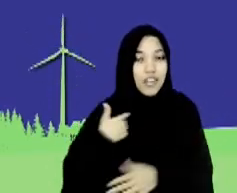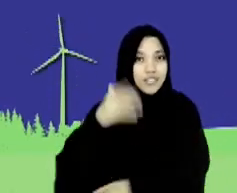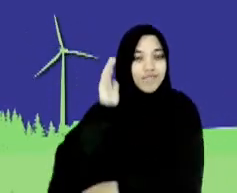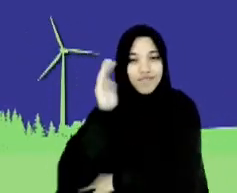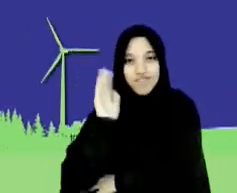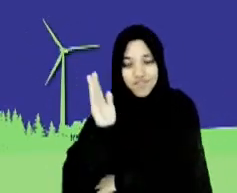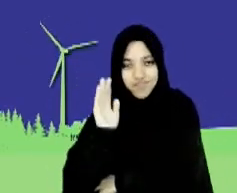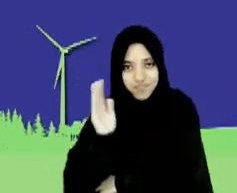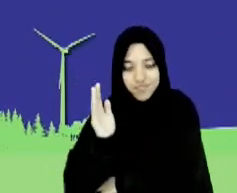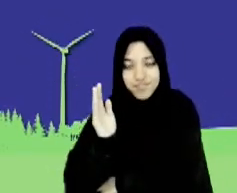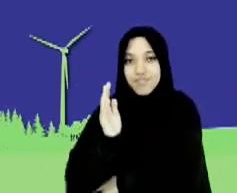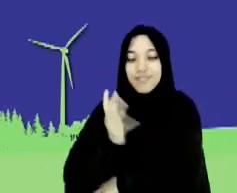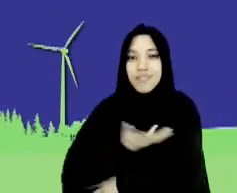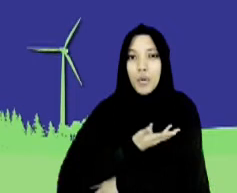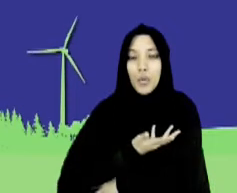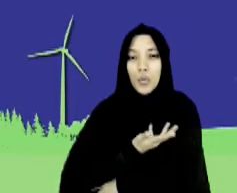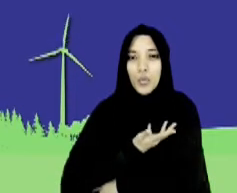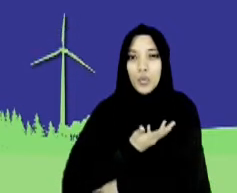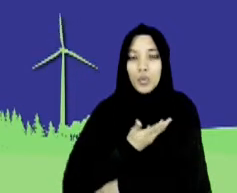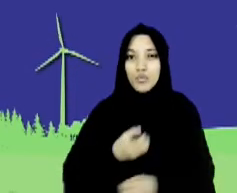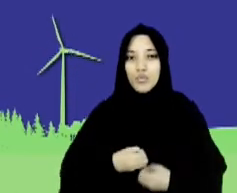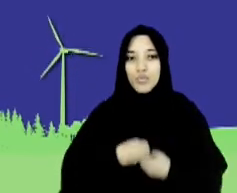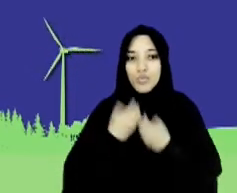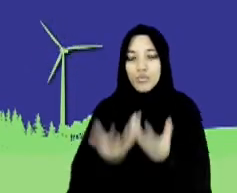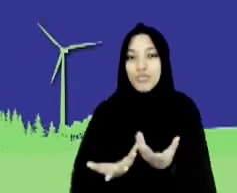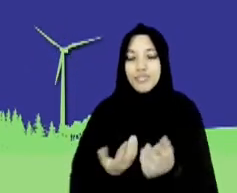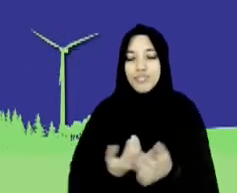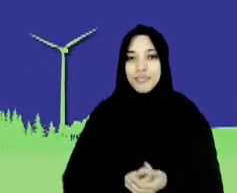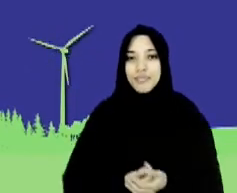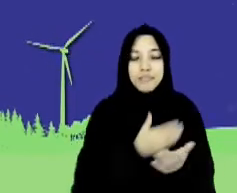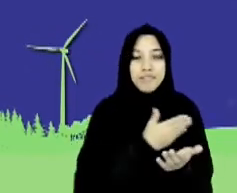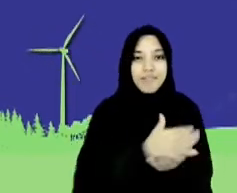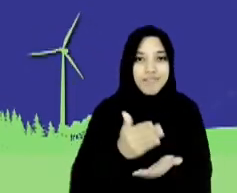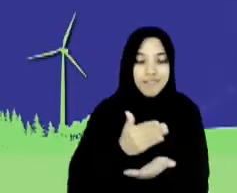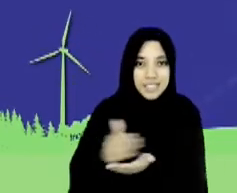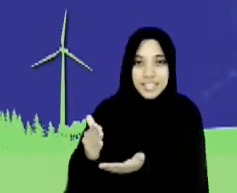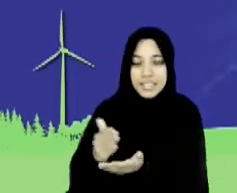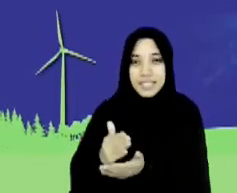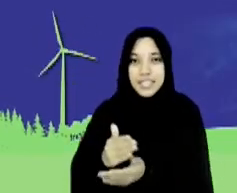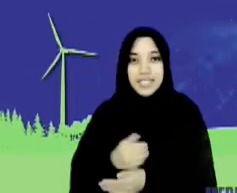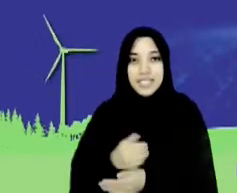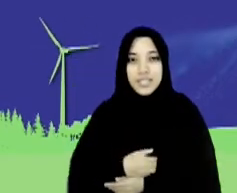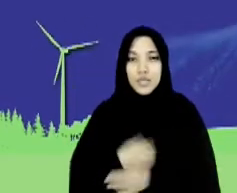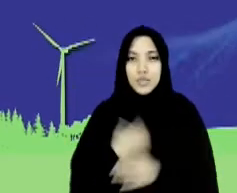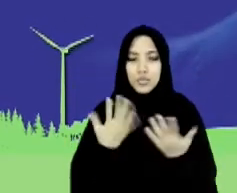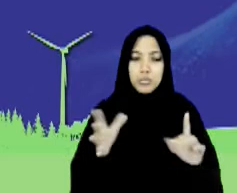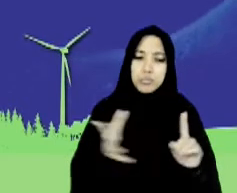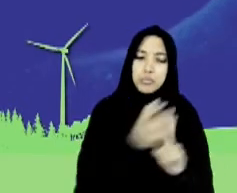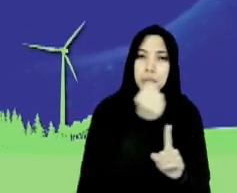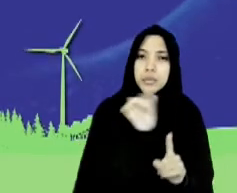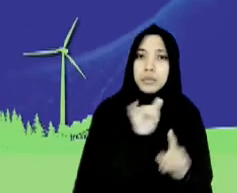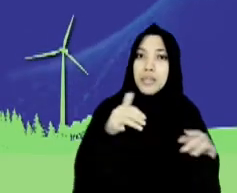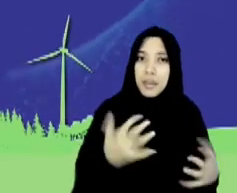yang akan mensharing mensharingkan berbagai capaian dan dari company